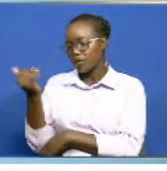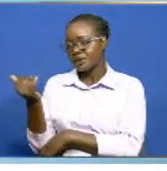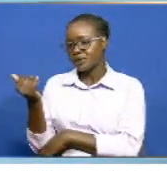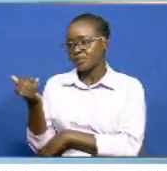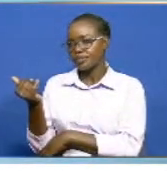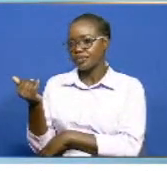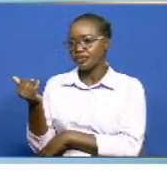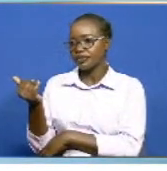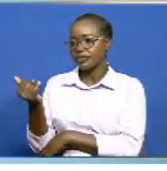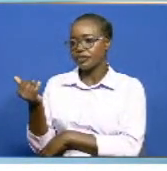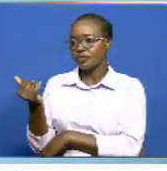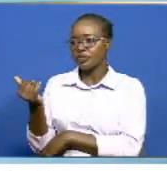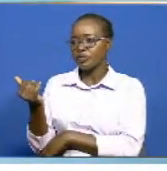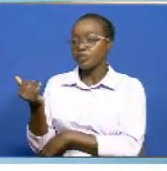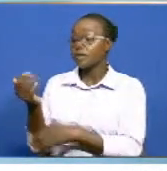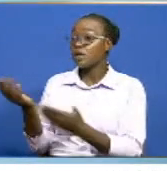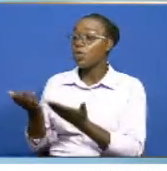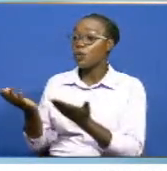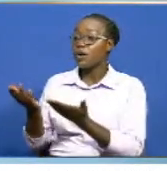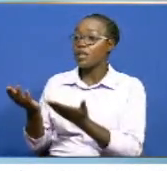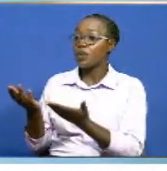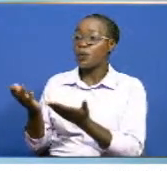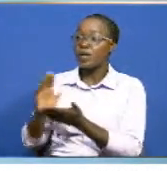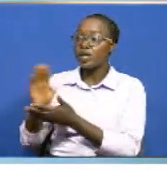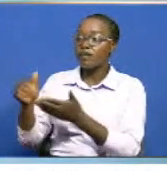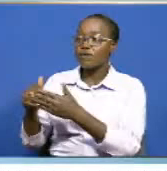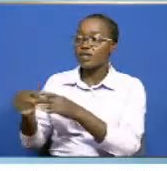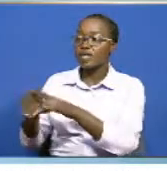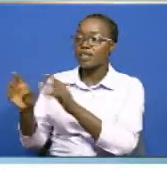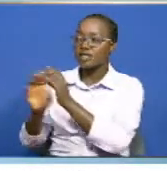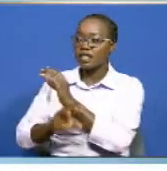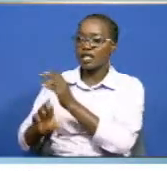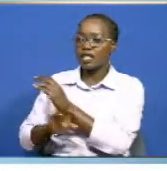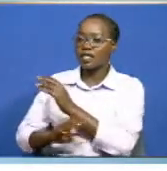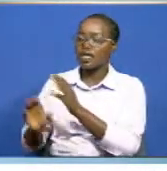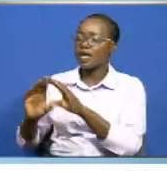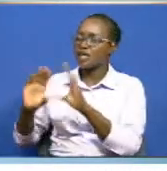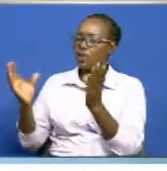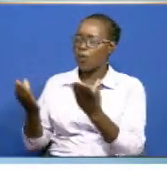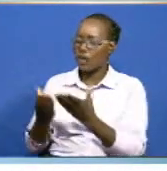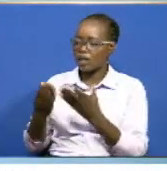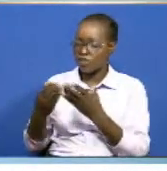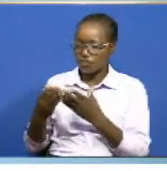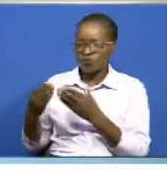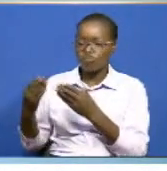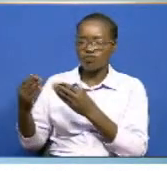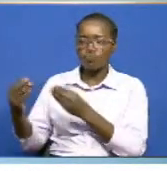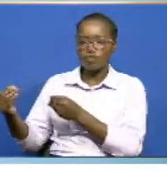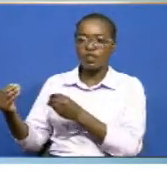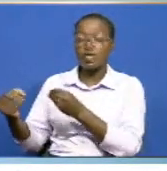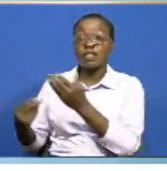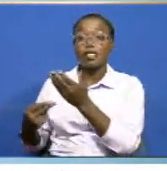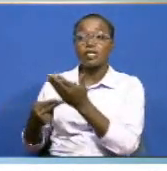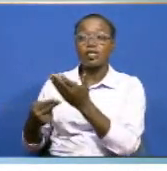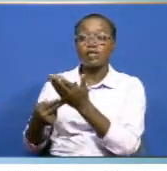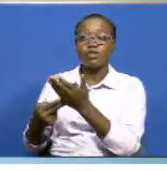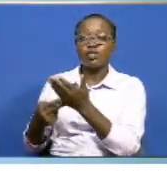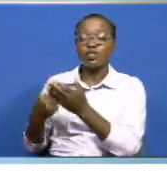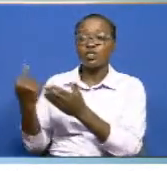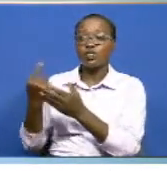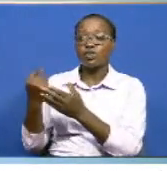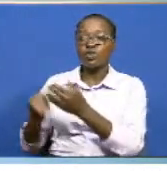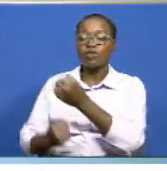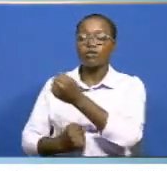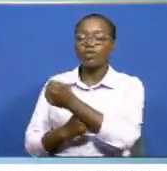ukionelea mahali sisi tumefika kama inchi na labda dunia mali inaelekea, teknolojia ndio chanzo ama nguzo